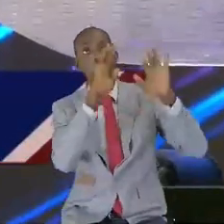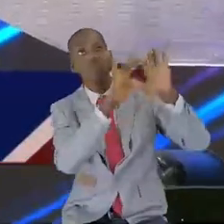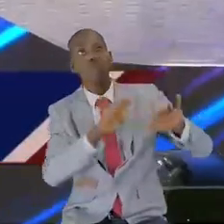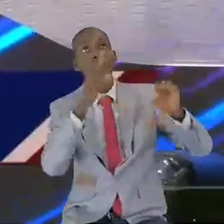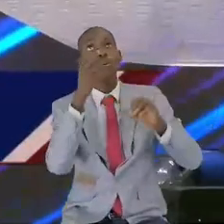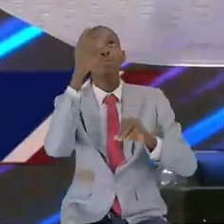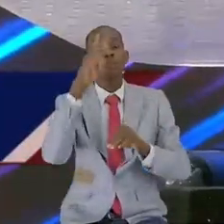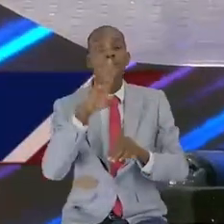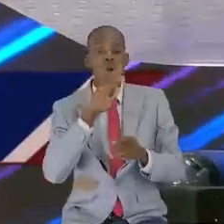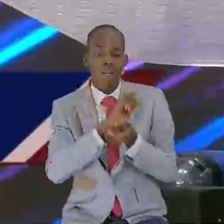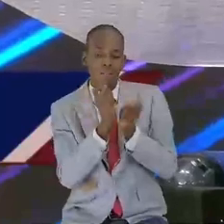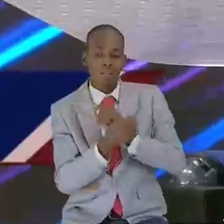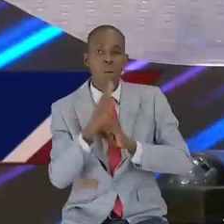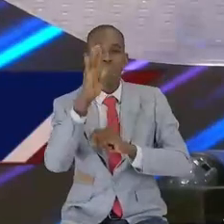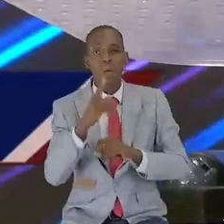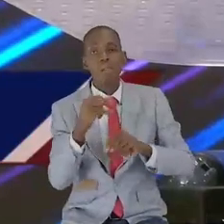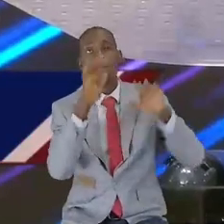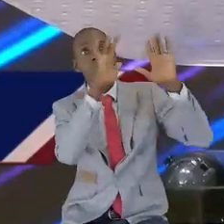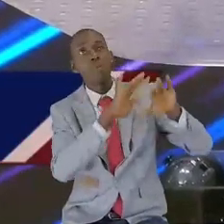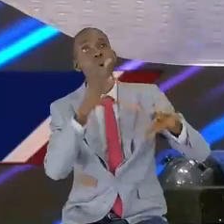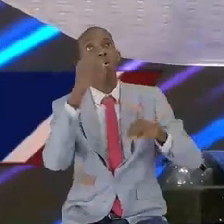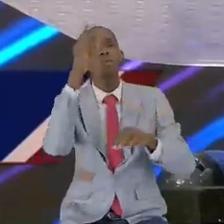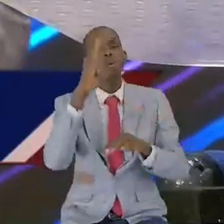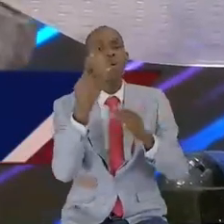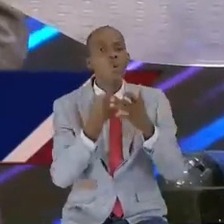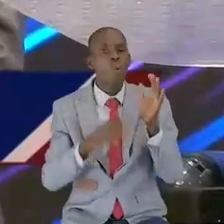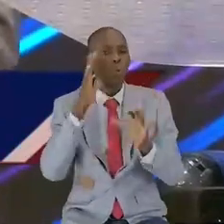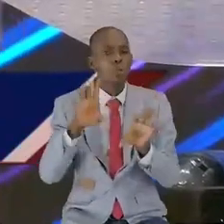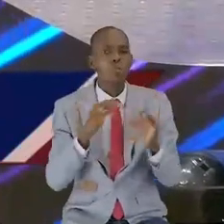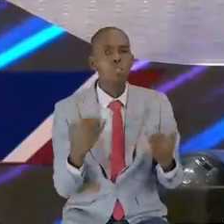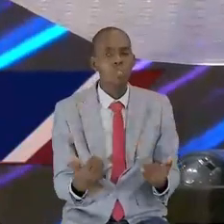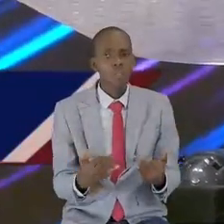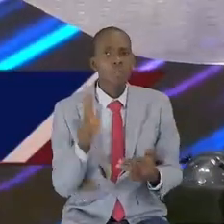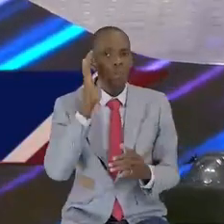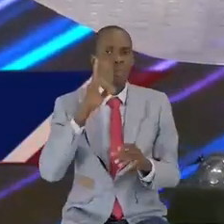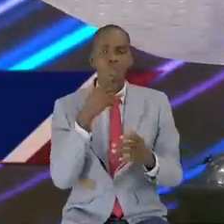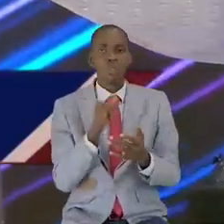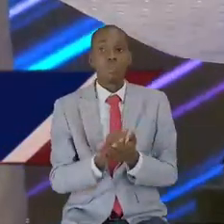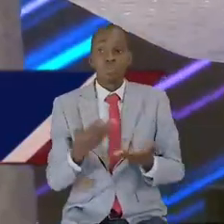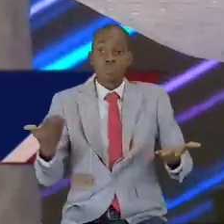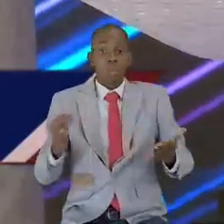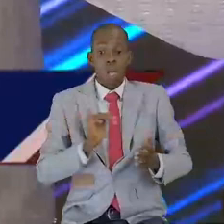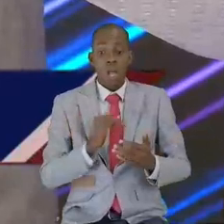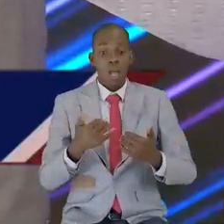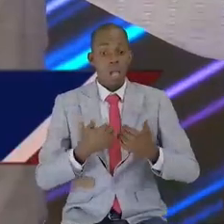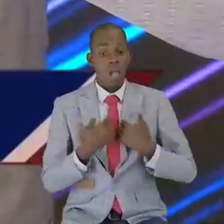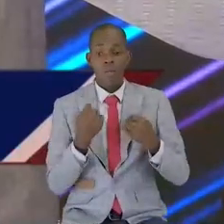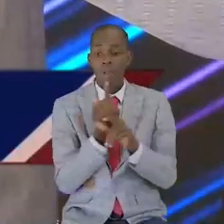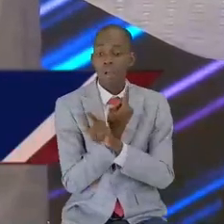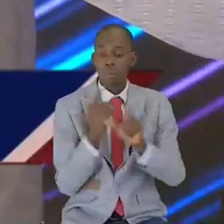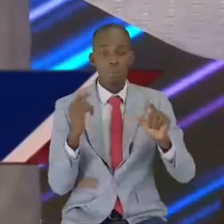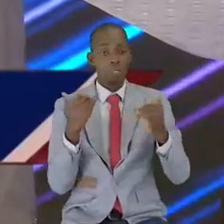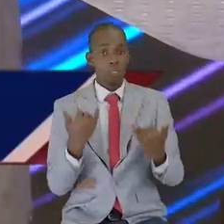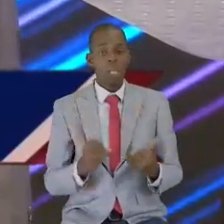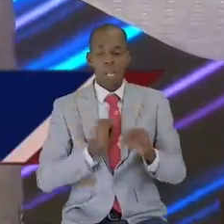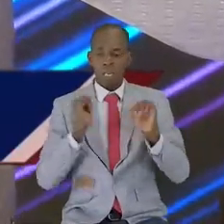êtes transformés par les compassions de Dieu. Que devez-vous faire? Est-ce qu'il faut dire maintenant, j'ai la liberté, je peux utiliser mon corps tel que je